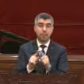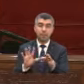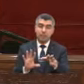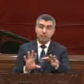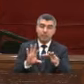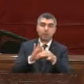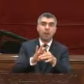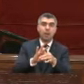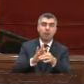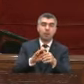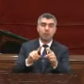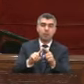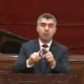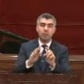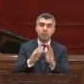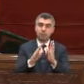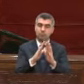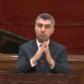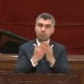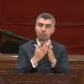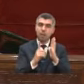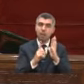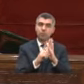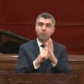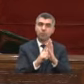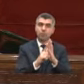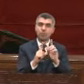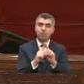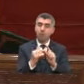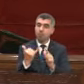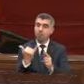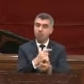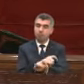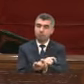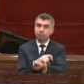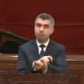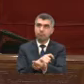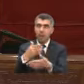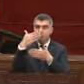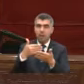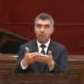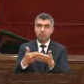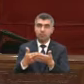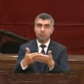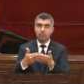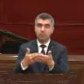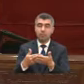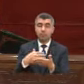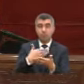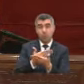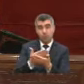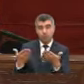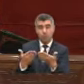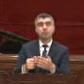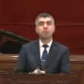واستعنا تطبيق المدونه من اجل ان نقوي الارتباط بالمغاربه المقيمين بالخارج، ماشي العكس من اللي كندير انا